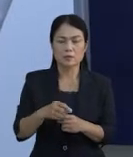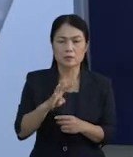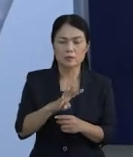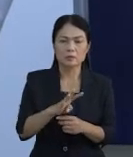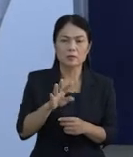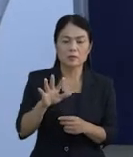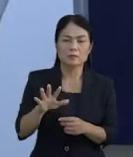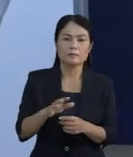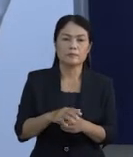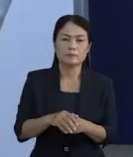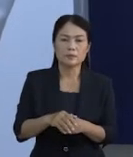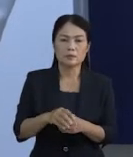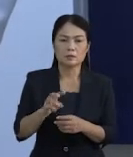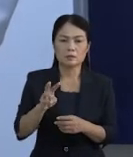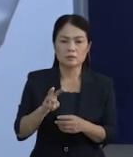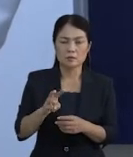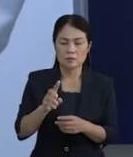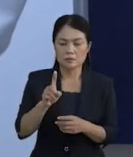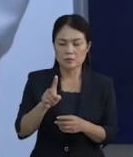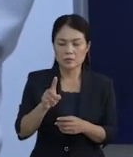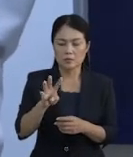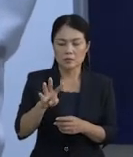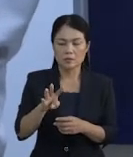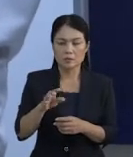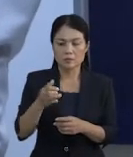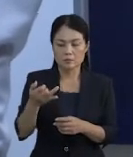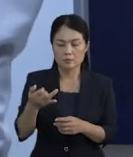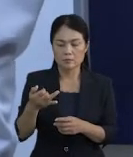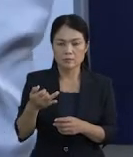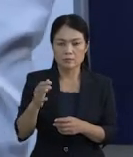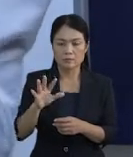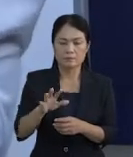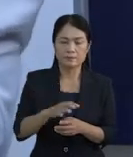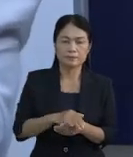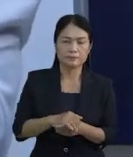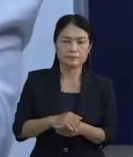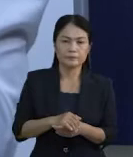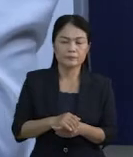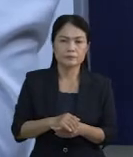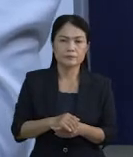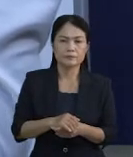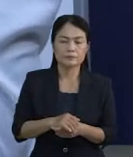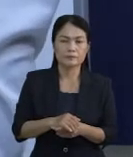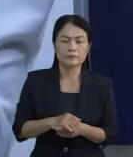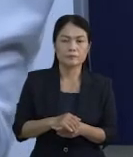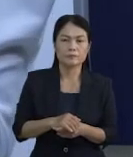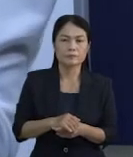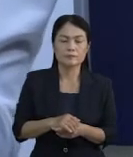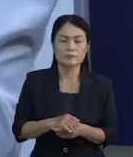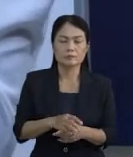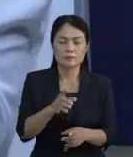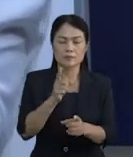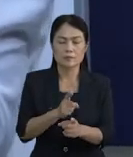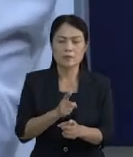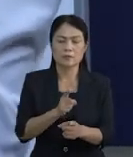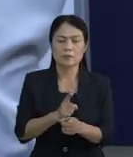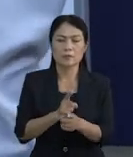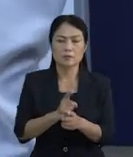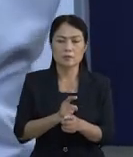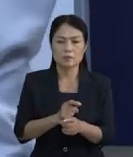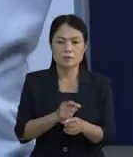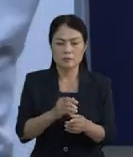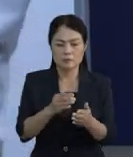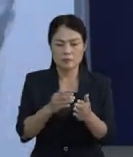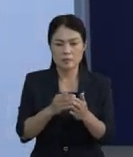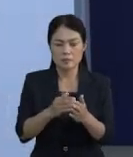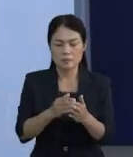pram sáng bầy mớn mùi bốn buồn rối chất sập pram và chúng dương tới bằng bằng cột